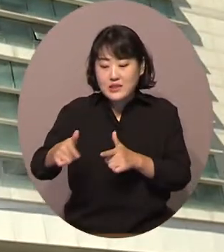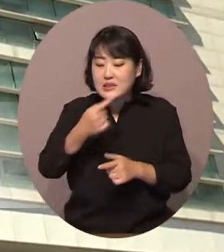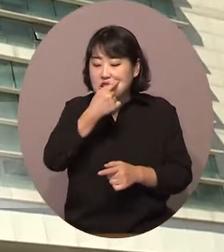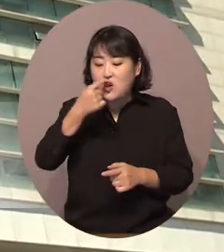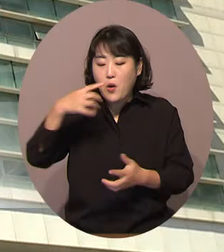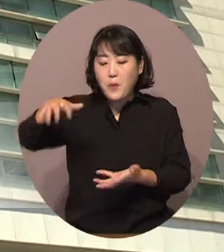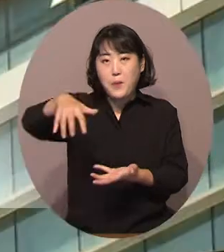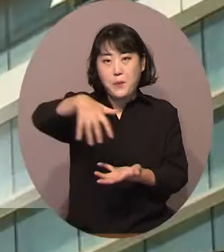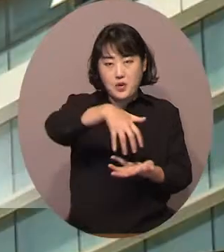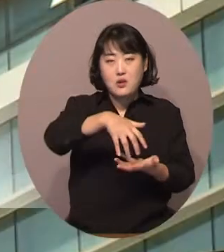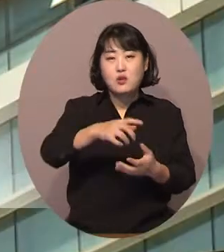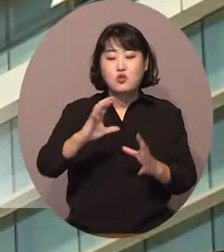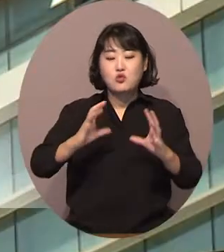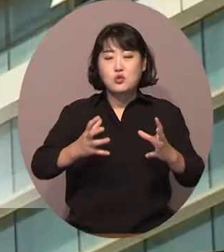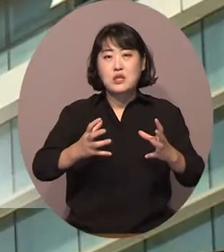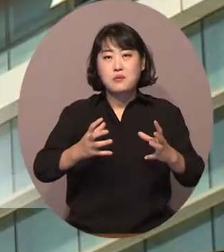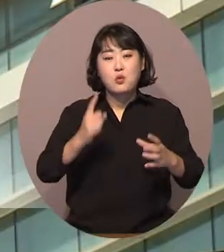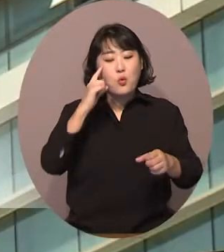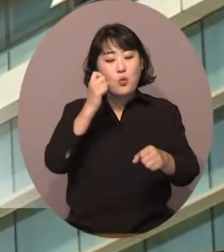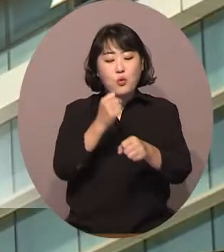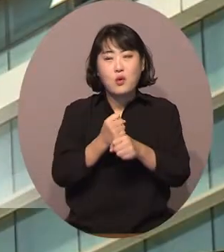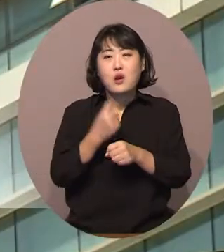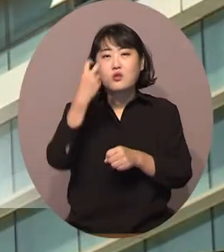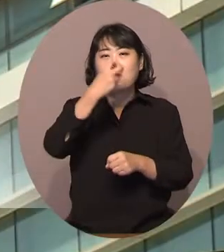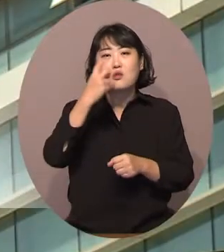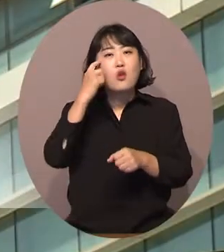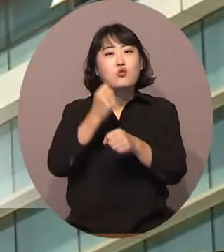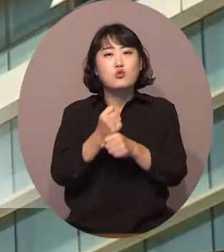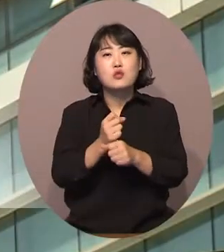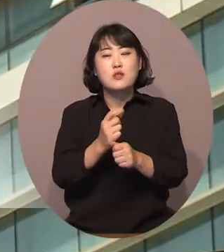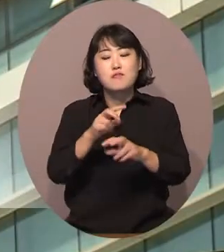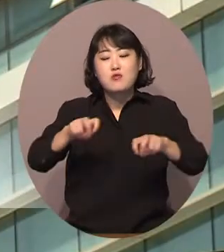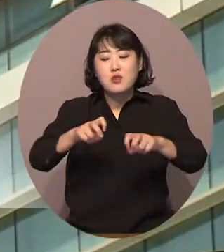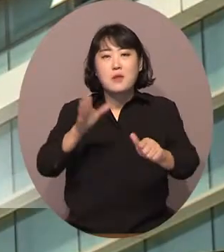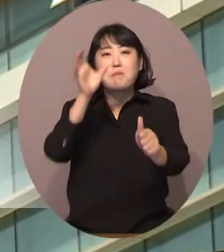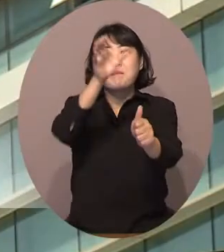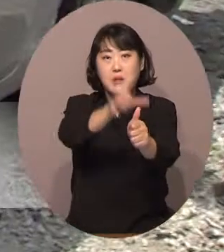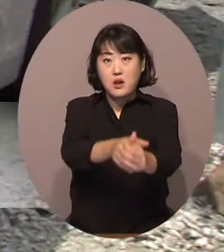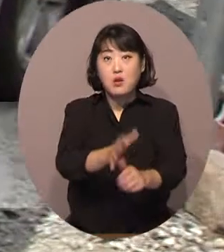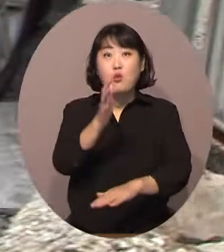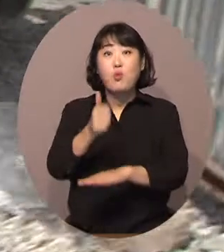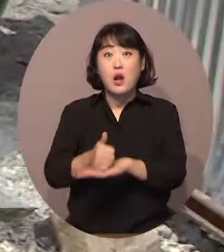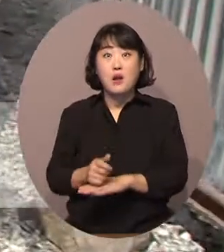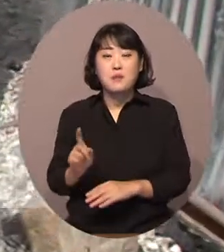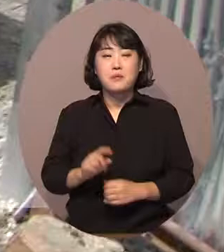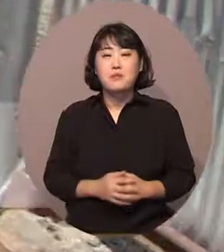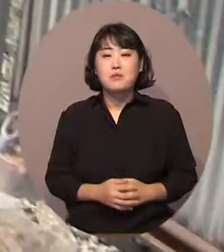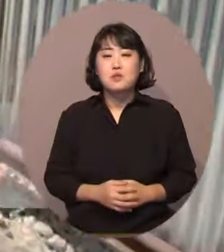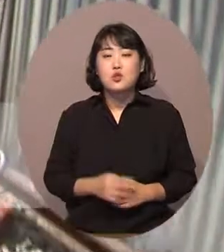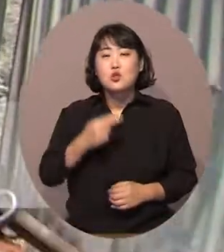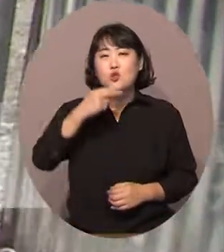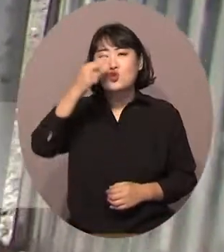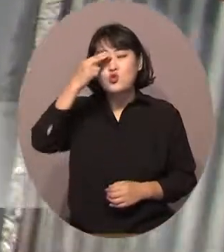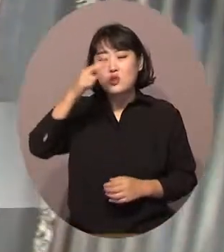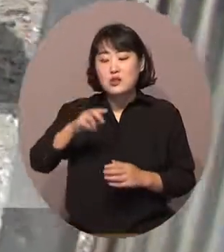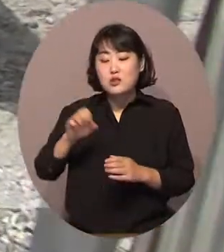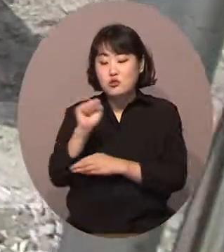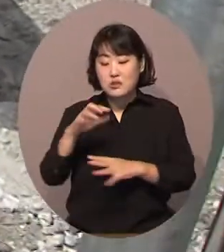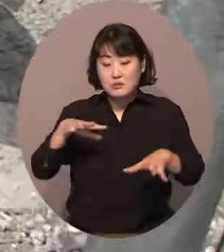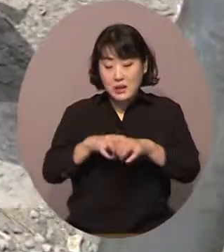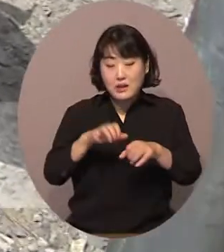모아 국립과학 수사 연구원의 분석을 의뢰했습니다 그 결과 사고 당시 운전자의 혈중 알코올